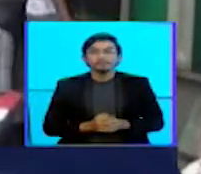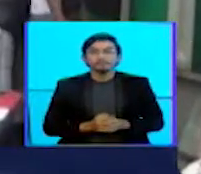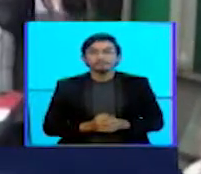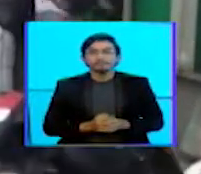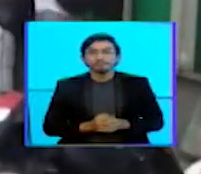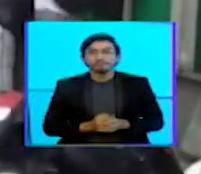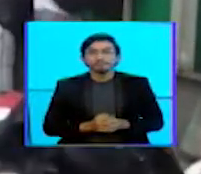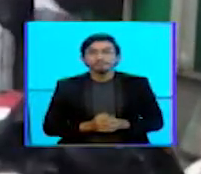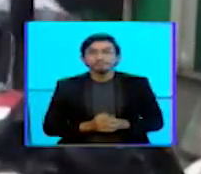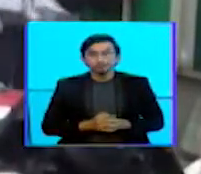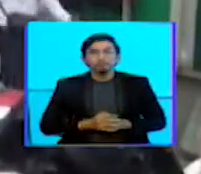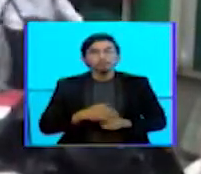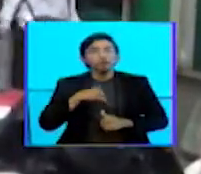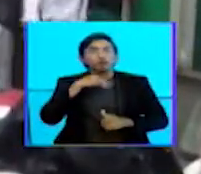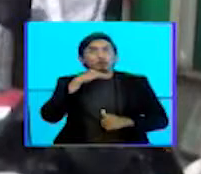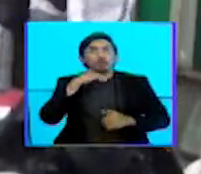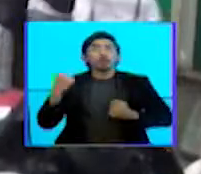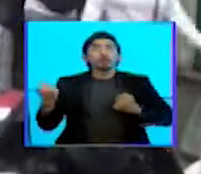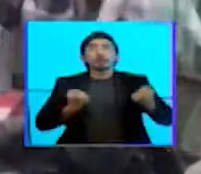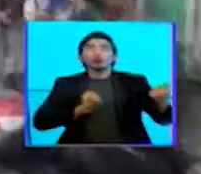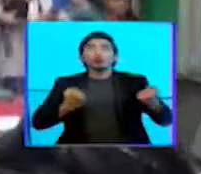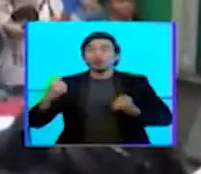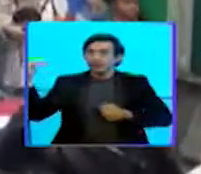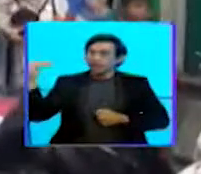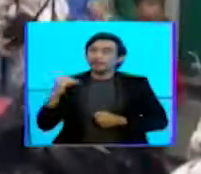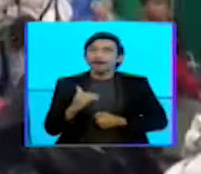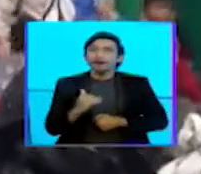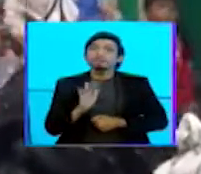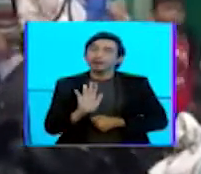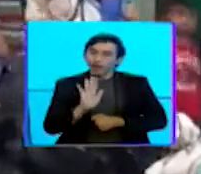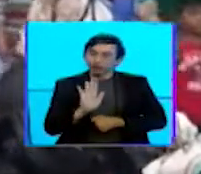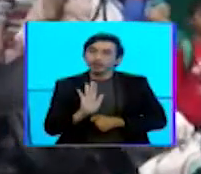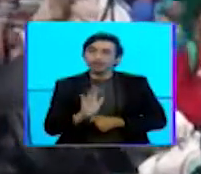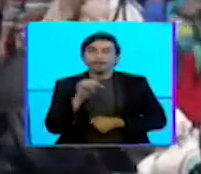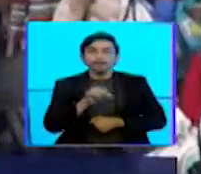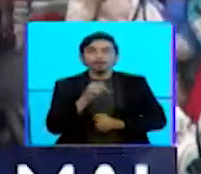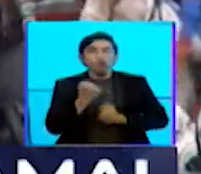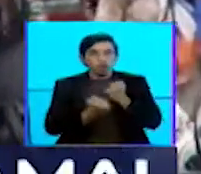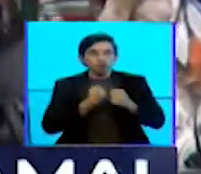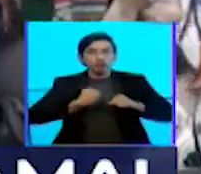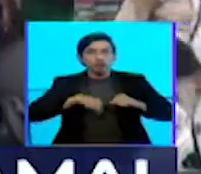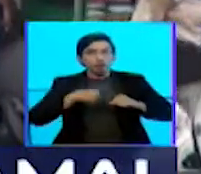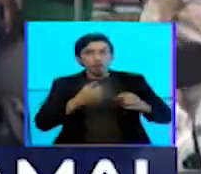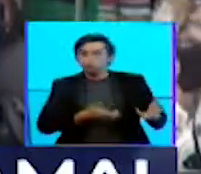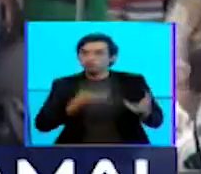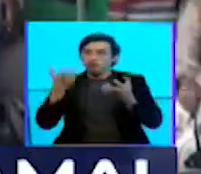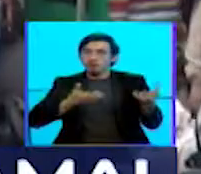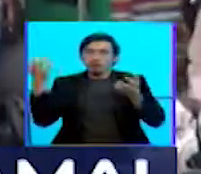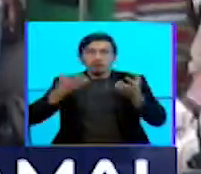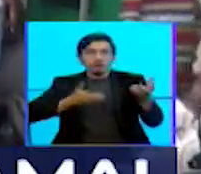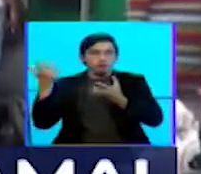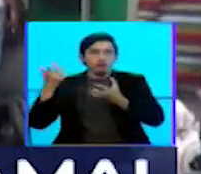lokasi, nanti akan kita ambil tindakan gabung dengan Lintas Jaya. Ini salah satu usaha kecil kita, bagaimana caranya kita berupaya jangan sampai